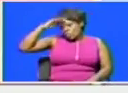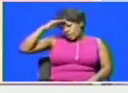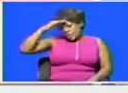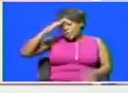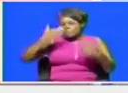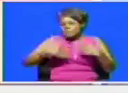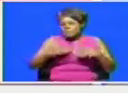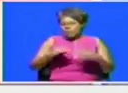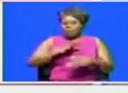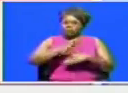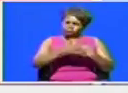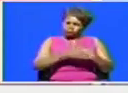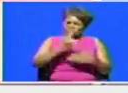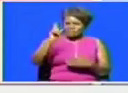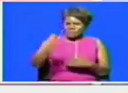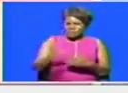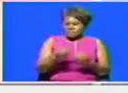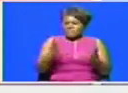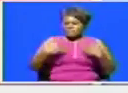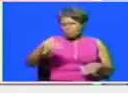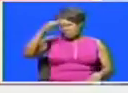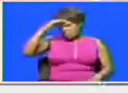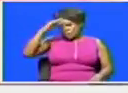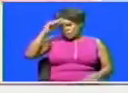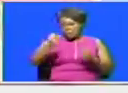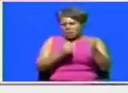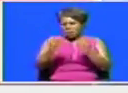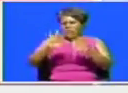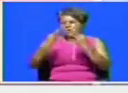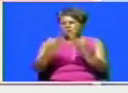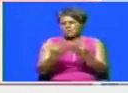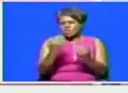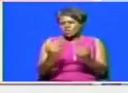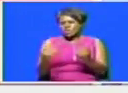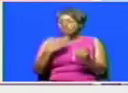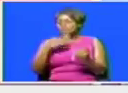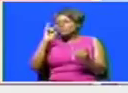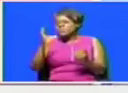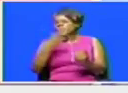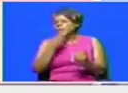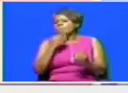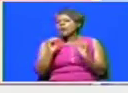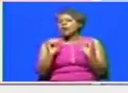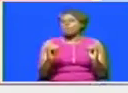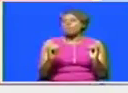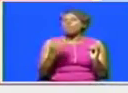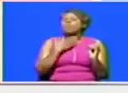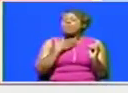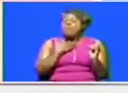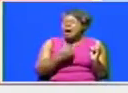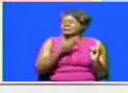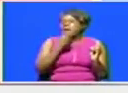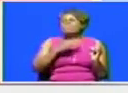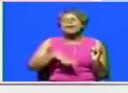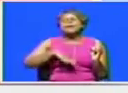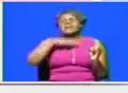warekebike. Manake mimi nimeona watu wengi wale wanakunywa pombe wanapigana na mafamilia zao mpaka watoto sasa hawataki kuona baba. Wanatamani hata baba akufe. Wengine wanasema tafadhali